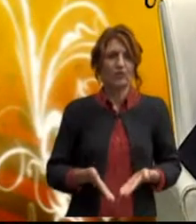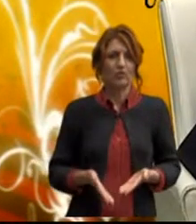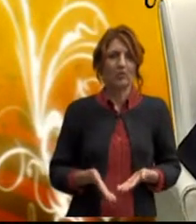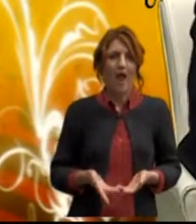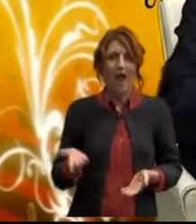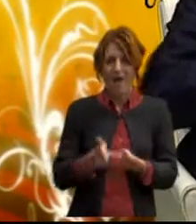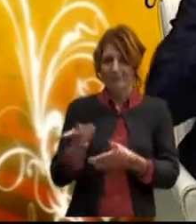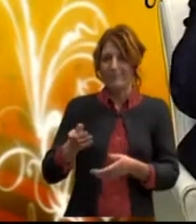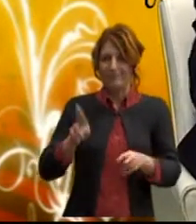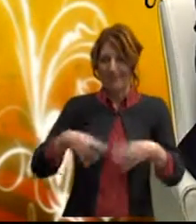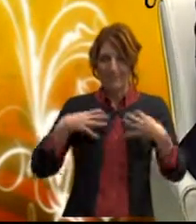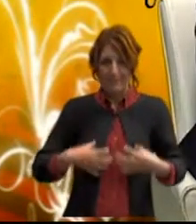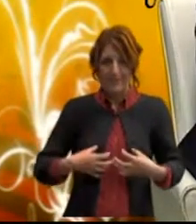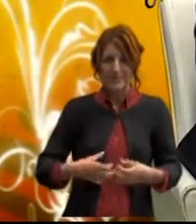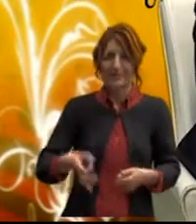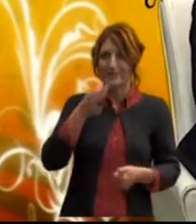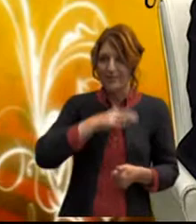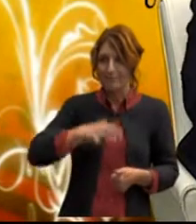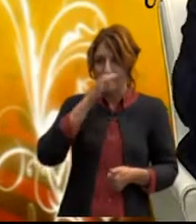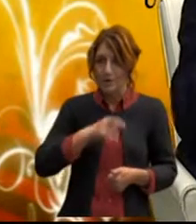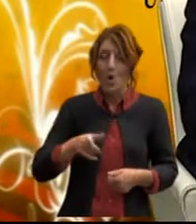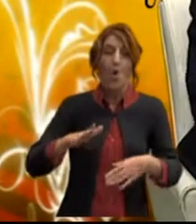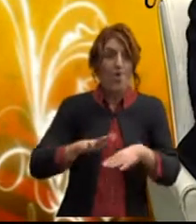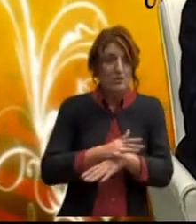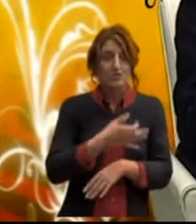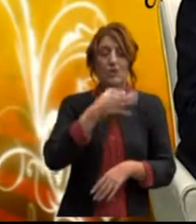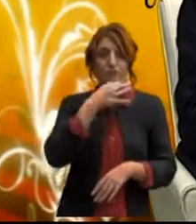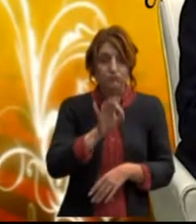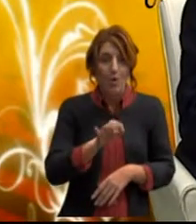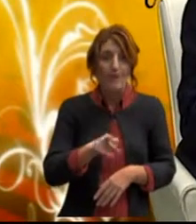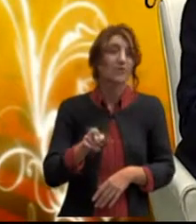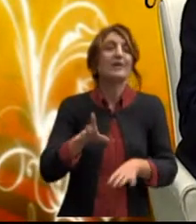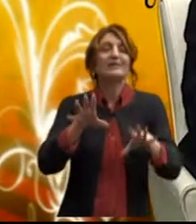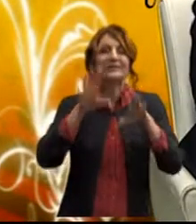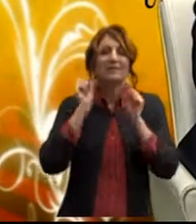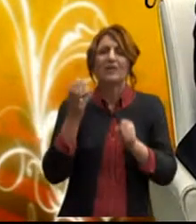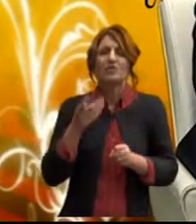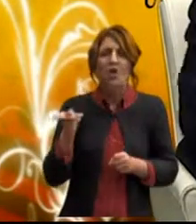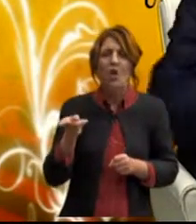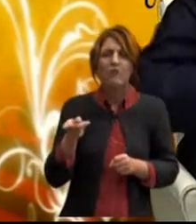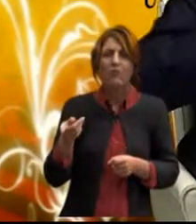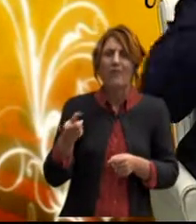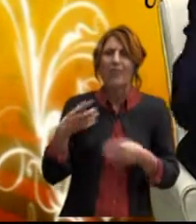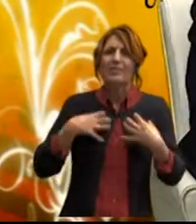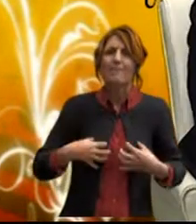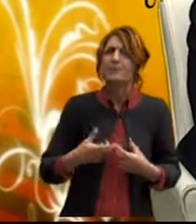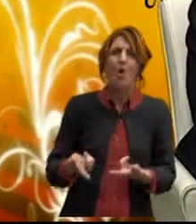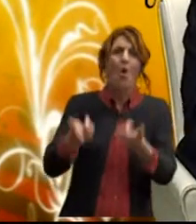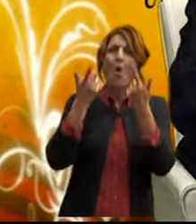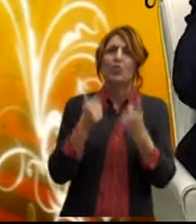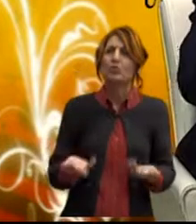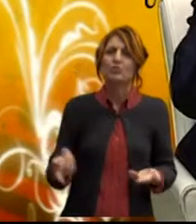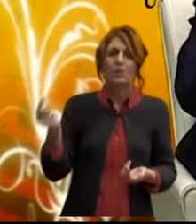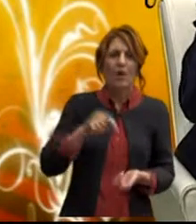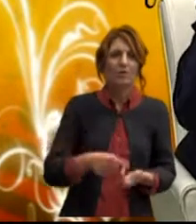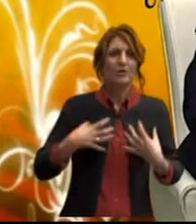uzimaju antidepresiv i s njim budu bolje se osjećali, kad shvate koja je poruka te depresije, zašto je ona došla, šta treba da promijeni u svom